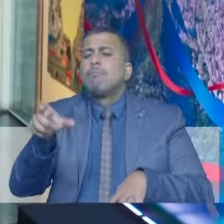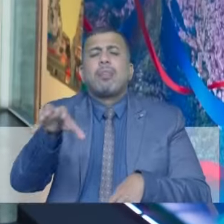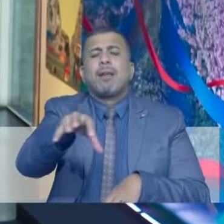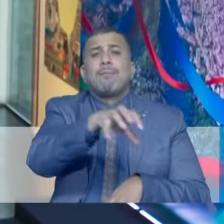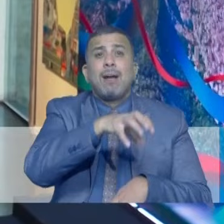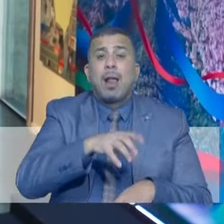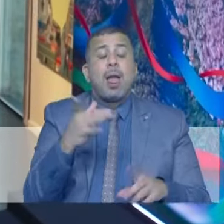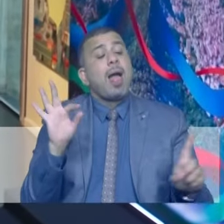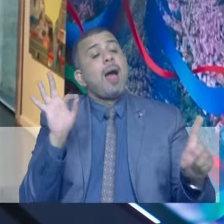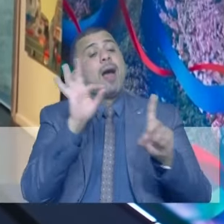لتحقيق اهدافها